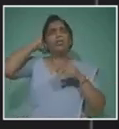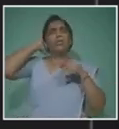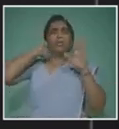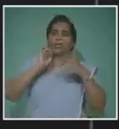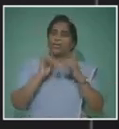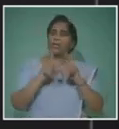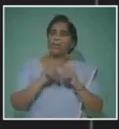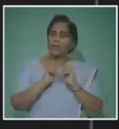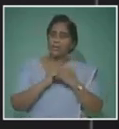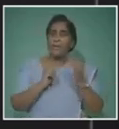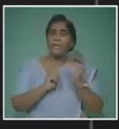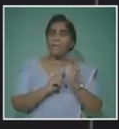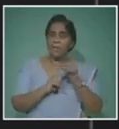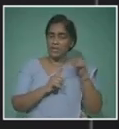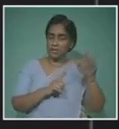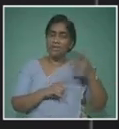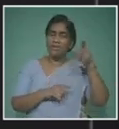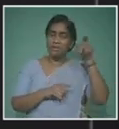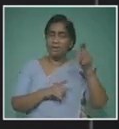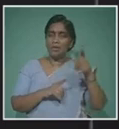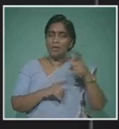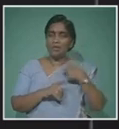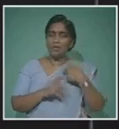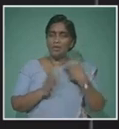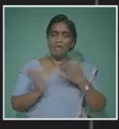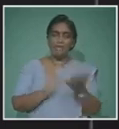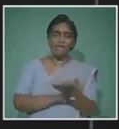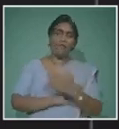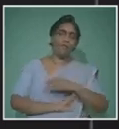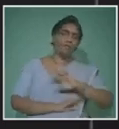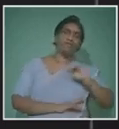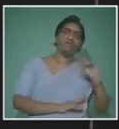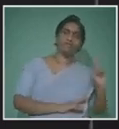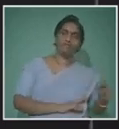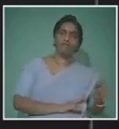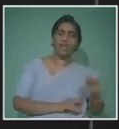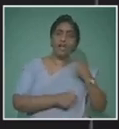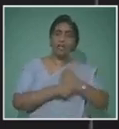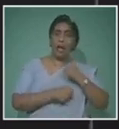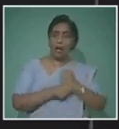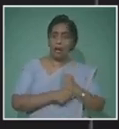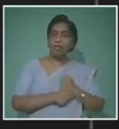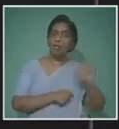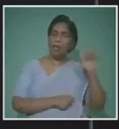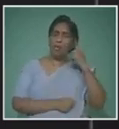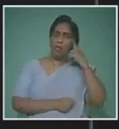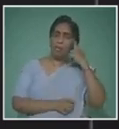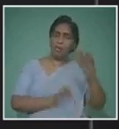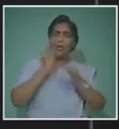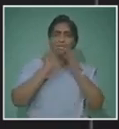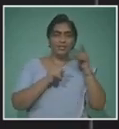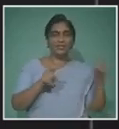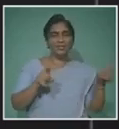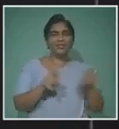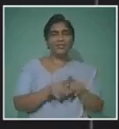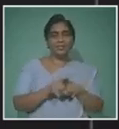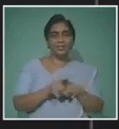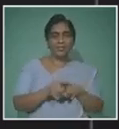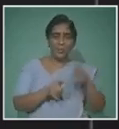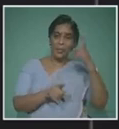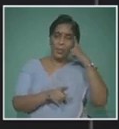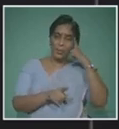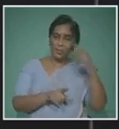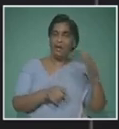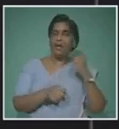වැඩි ඕනේ ප්‍රසන්න රණතුංග මහත්මයා ටිකක් මේ වම්පැත්තට හැරුණේ නම් ලොකු ගේමතුමා දන්න කතන්දරේ හොඳටම නේද? ලොකු ගේමතුමා